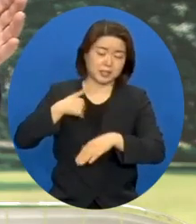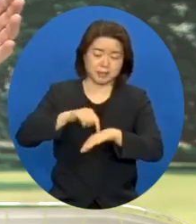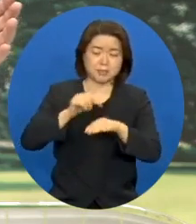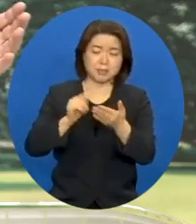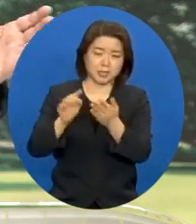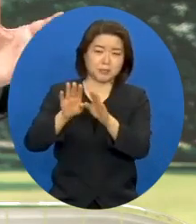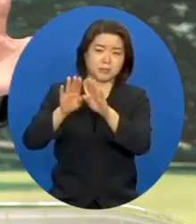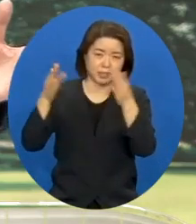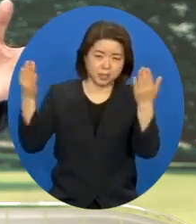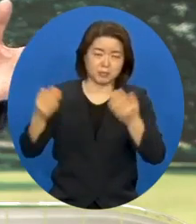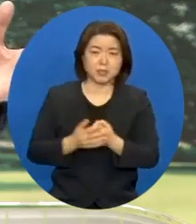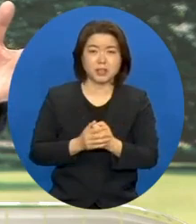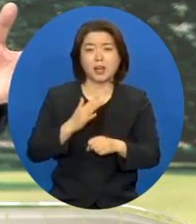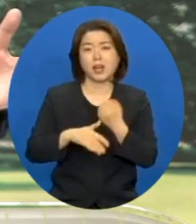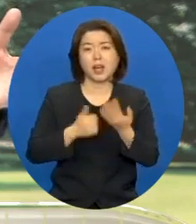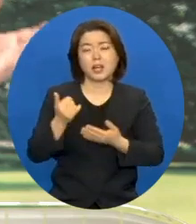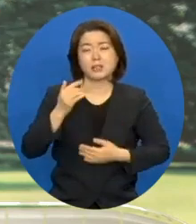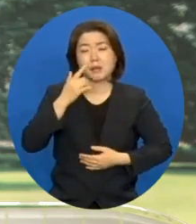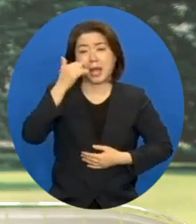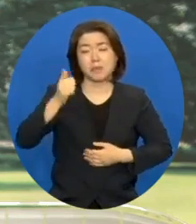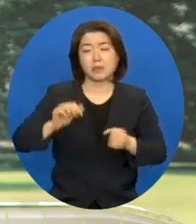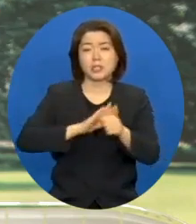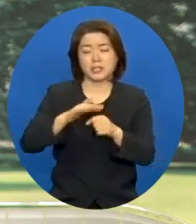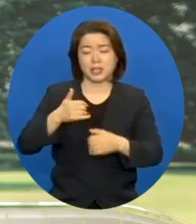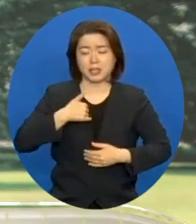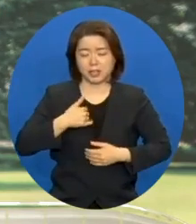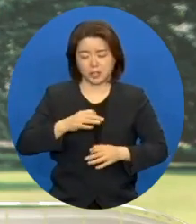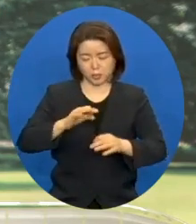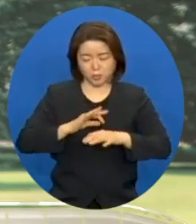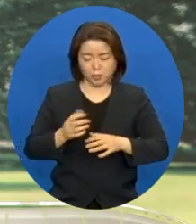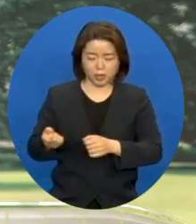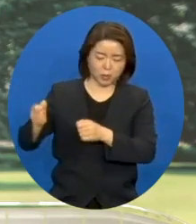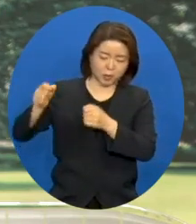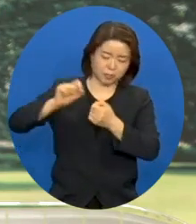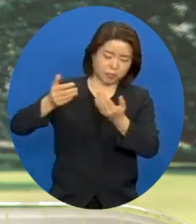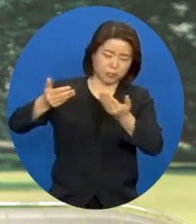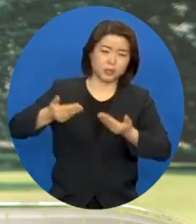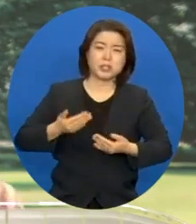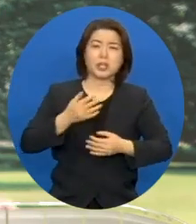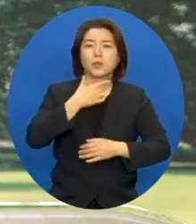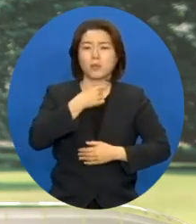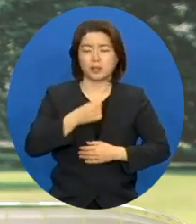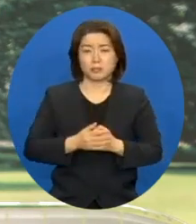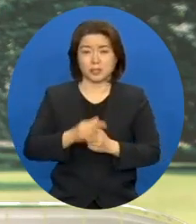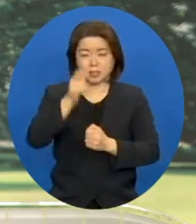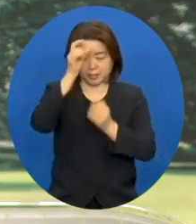엽니다. 하나님 아버지의 사랑을 제게 놀랍게 부어주시기를 원합니다. 기도하겠습니다.